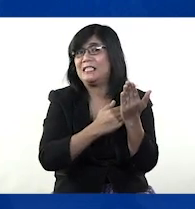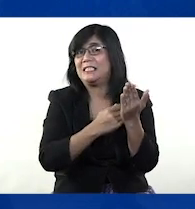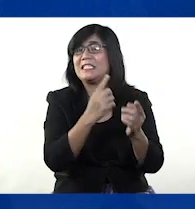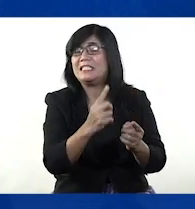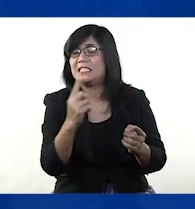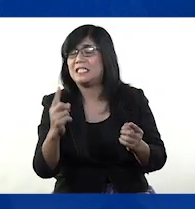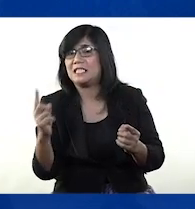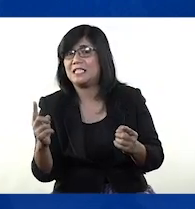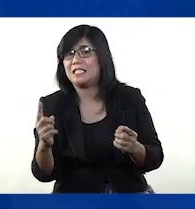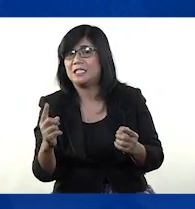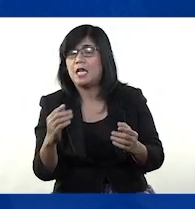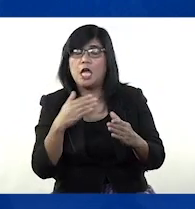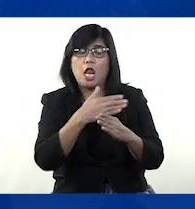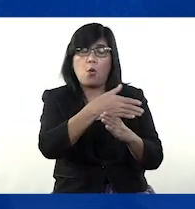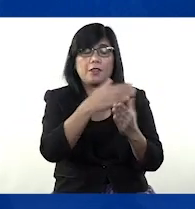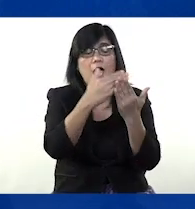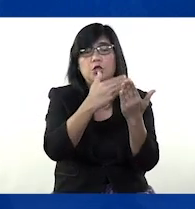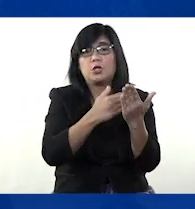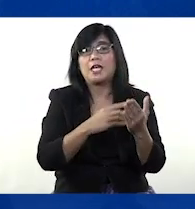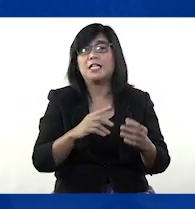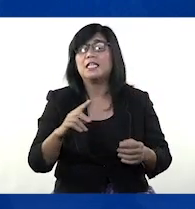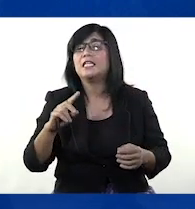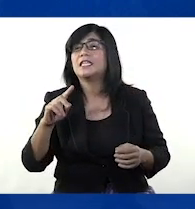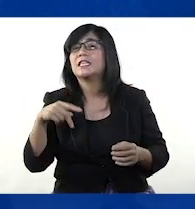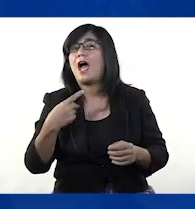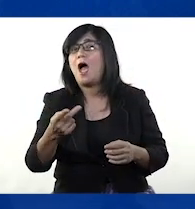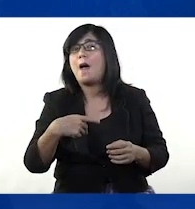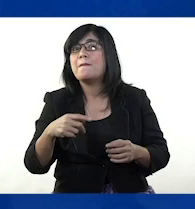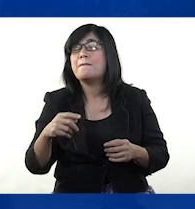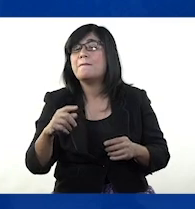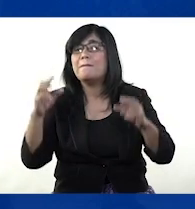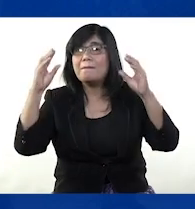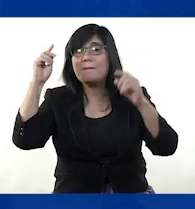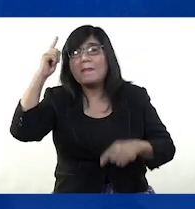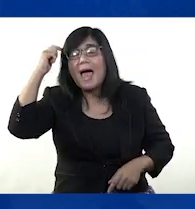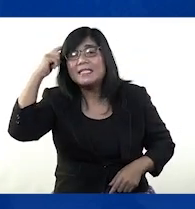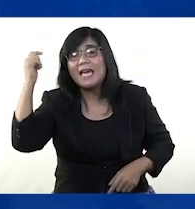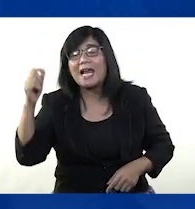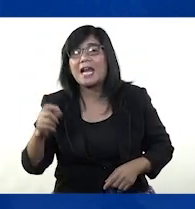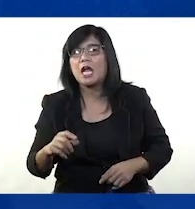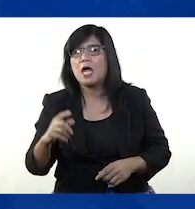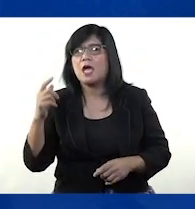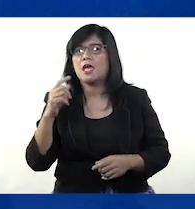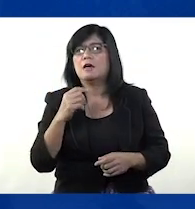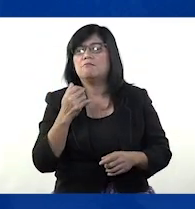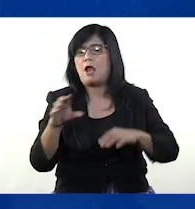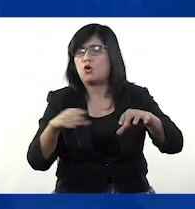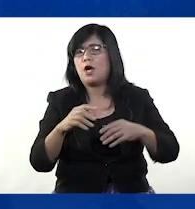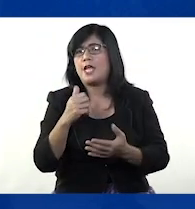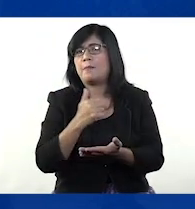aturan kita belajar berdisiplin ayo kita belajar untuk menjalankan yang benar dan bertanggung jawab kita lihat selanjutnya